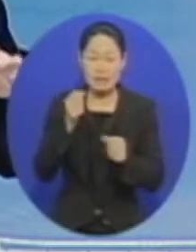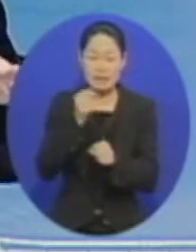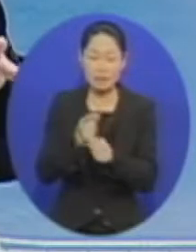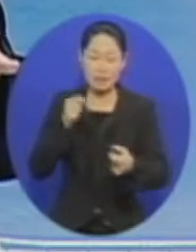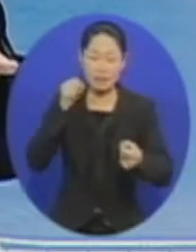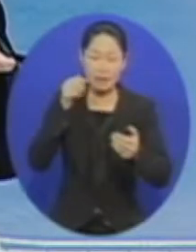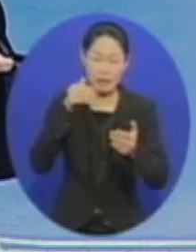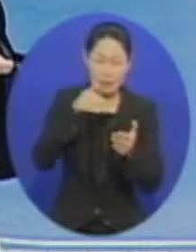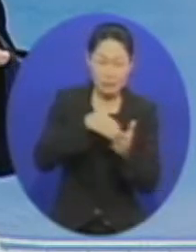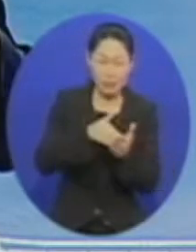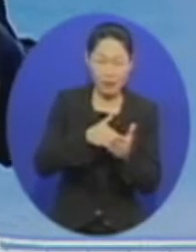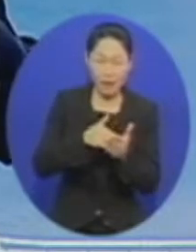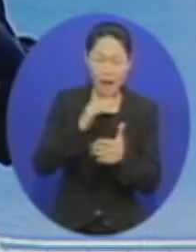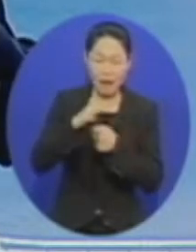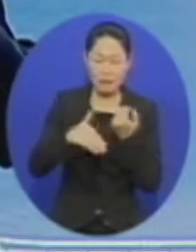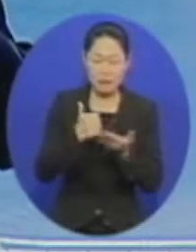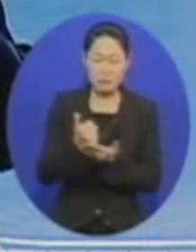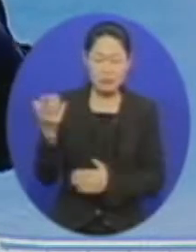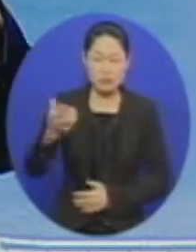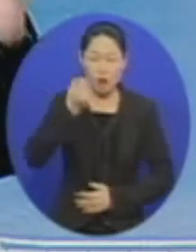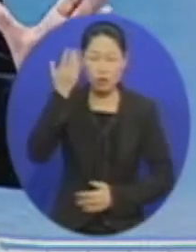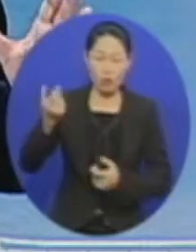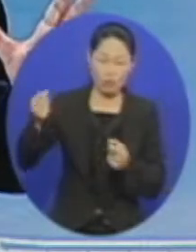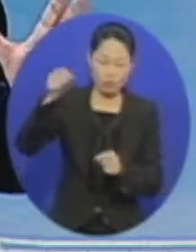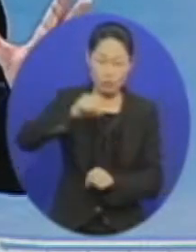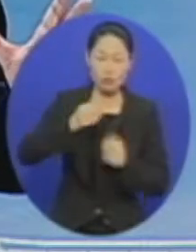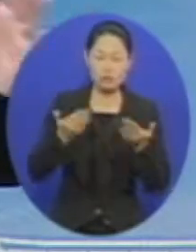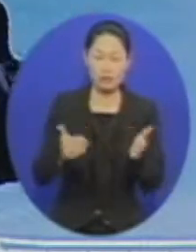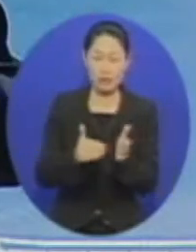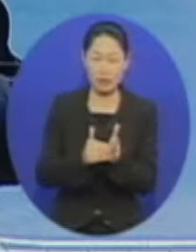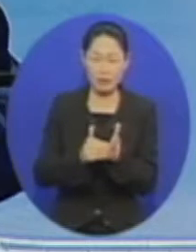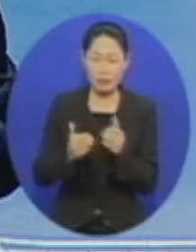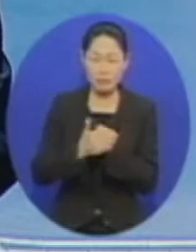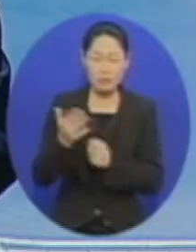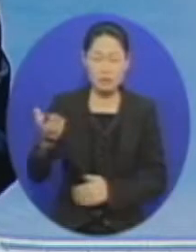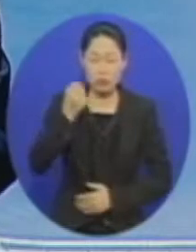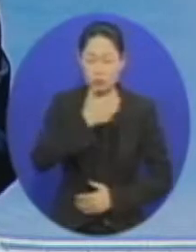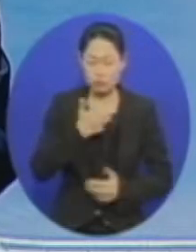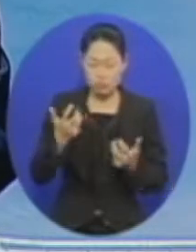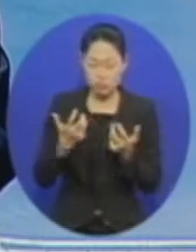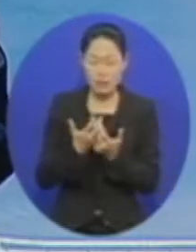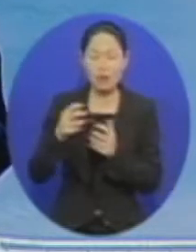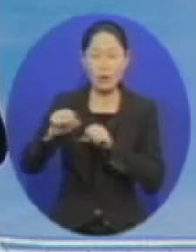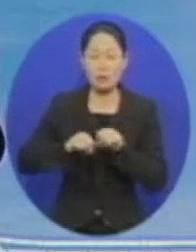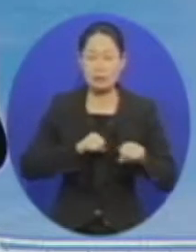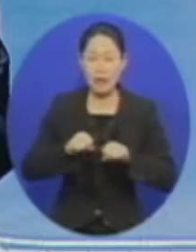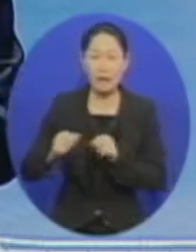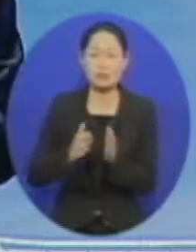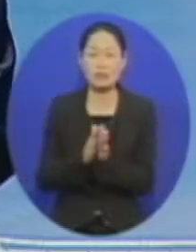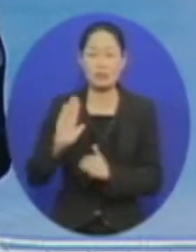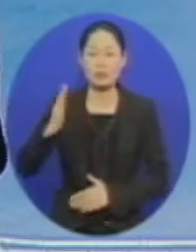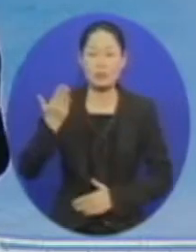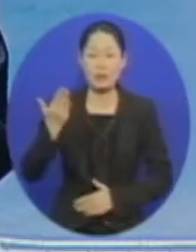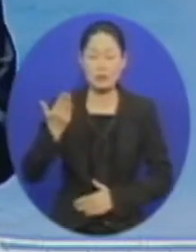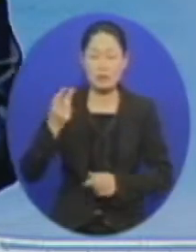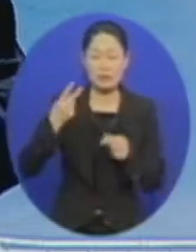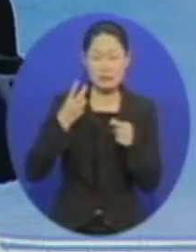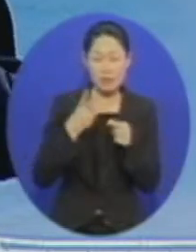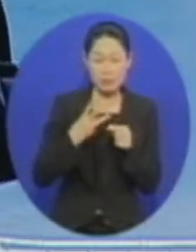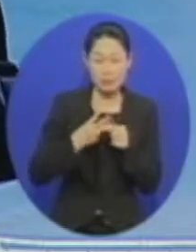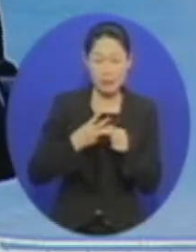부르십니다 그래서 성령의 충만한 역사들이 이제 시작이 되는 거죠 그리고 세번째 절기가